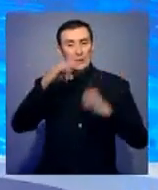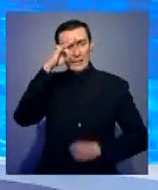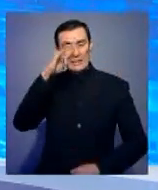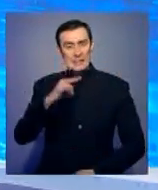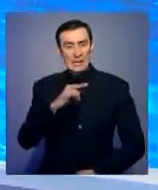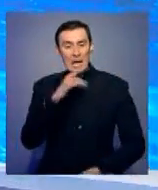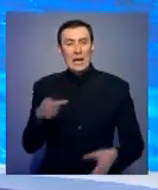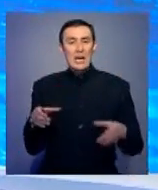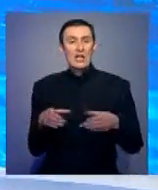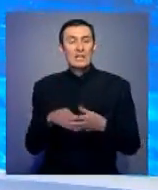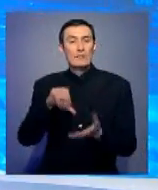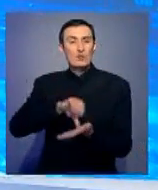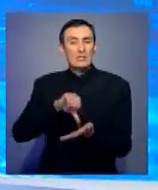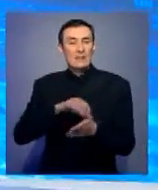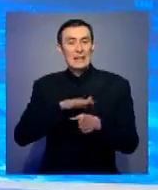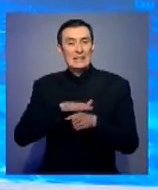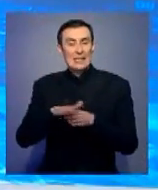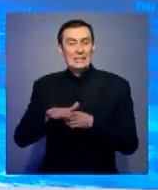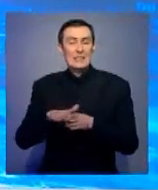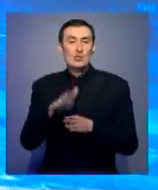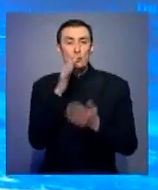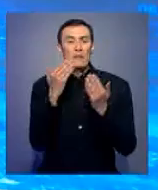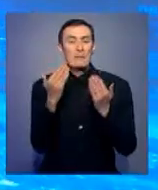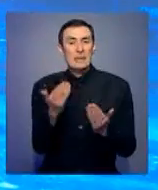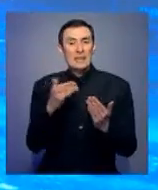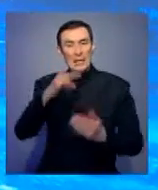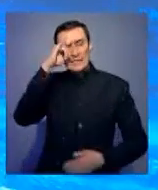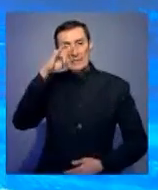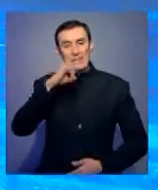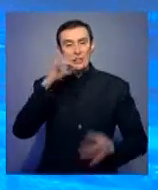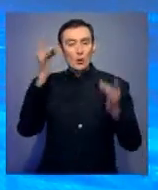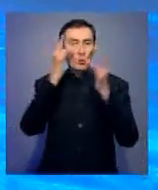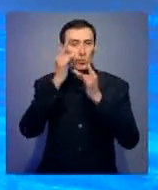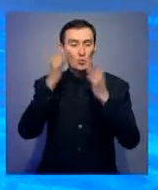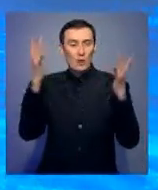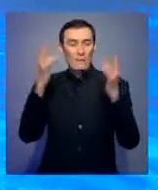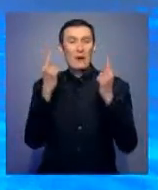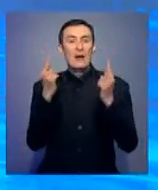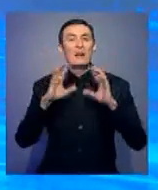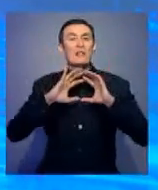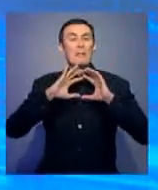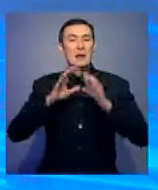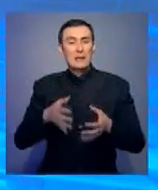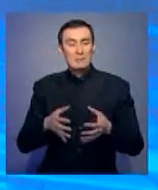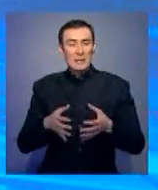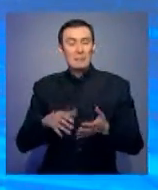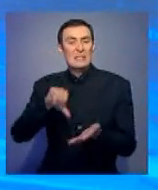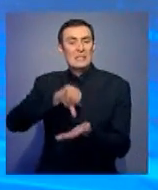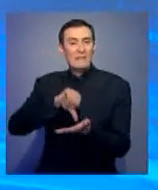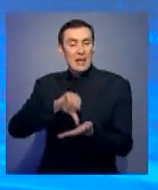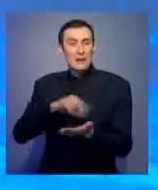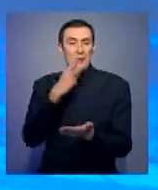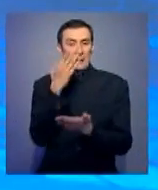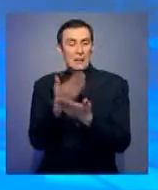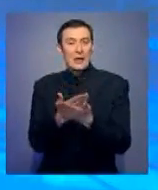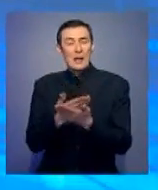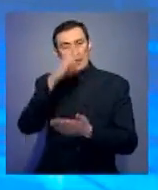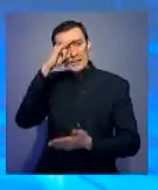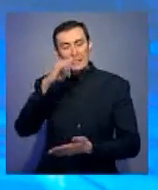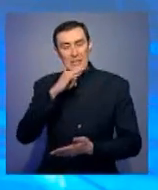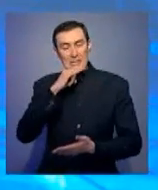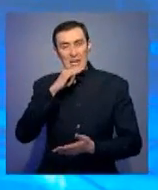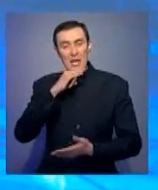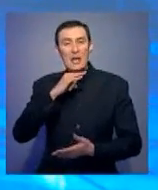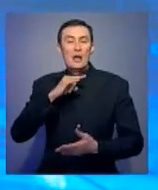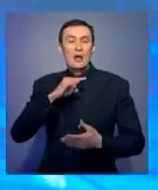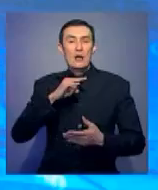Казахстана. Коллектив участвует в реализации проекта «Современная казахстанская культура в глобальном мире», представляя отечественное искусство на